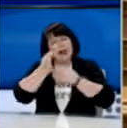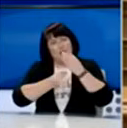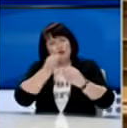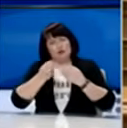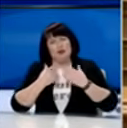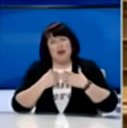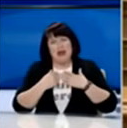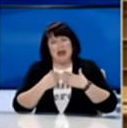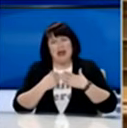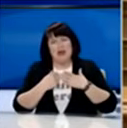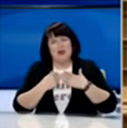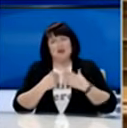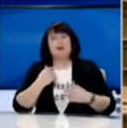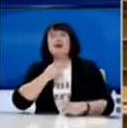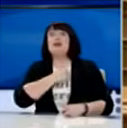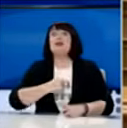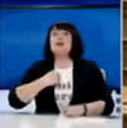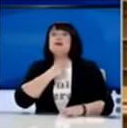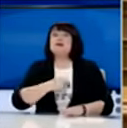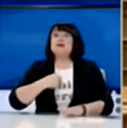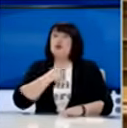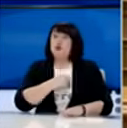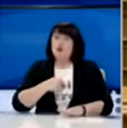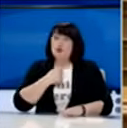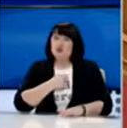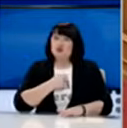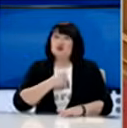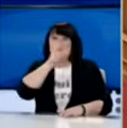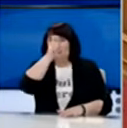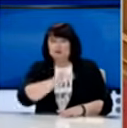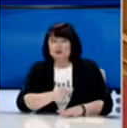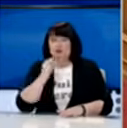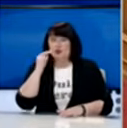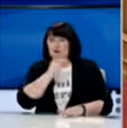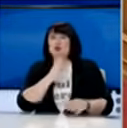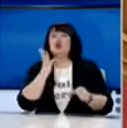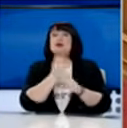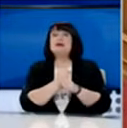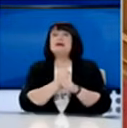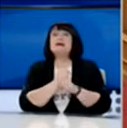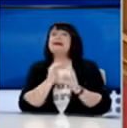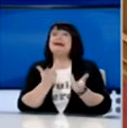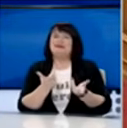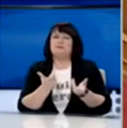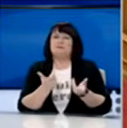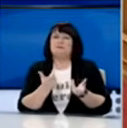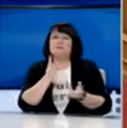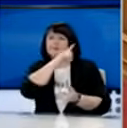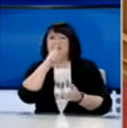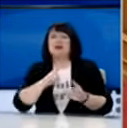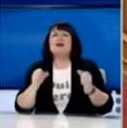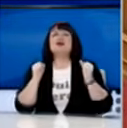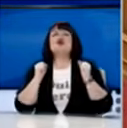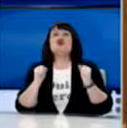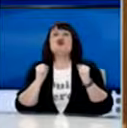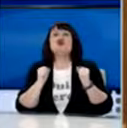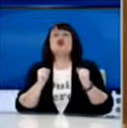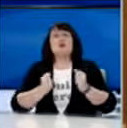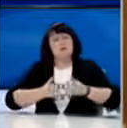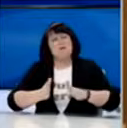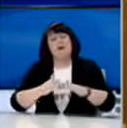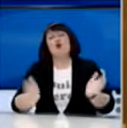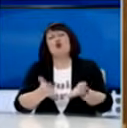μου. Έχετε δυστυχώς καταφέρει όχι απλώς να ζούμε στη χώρα του πάμε και